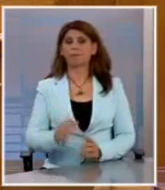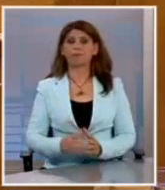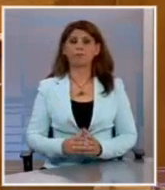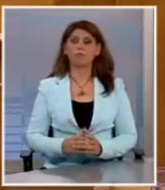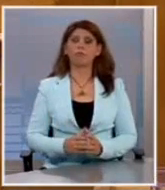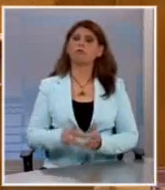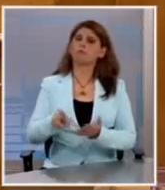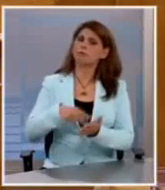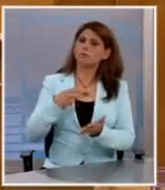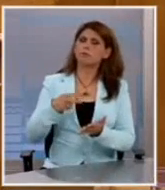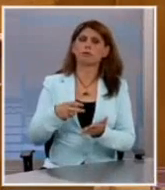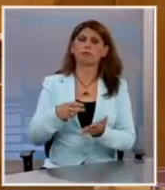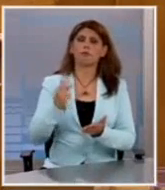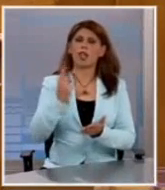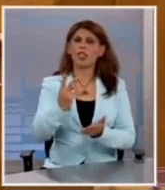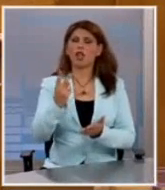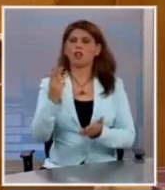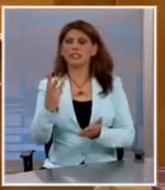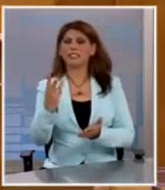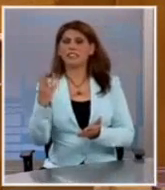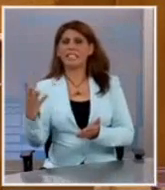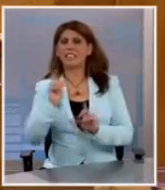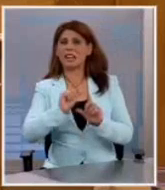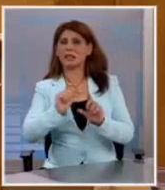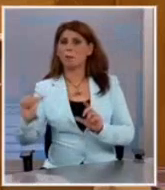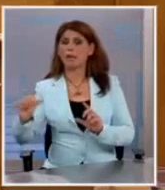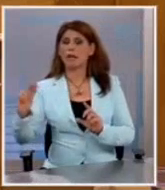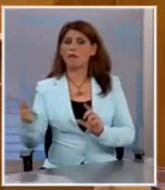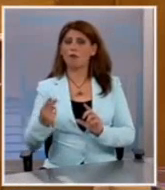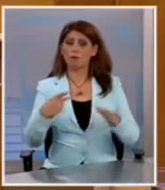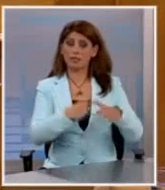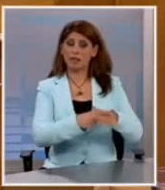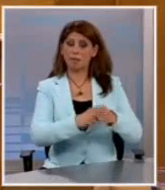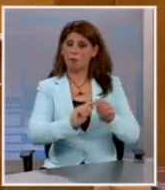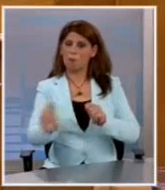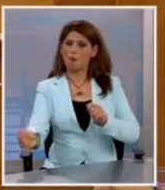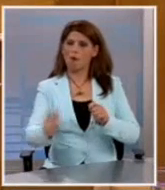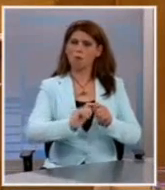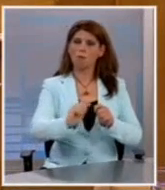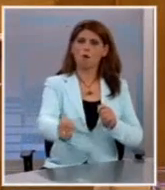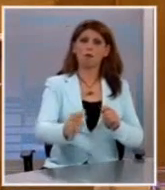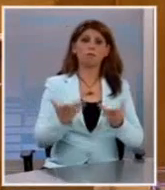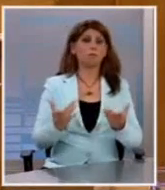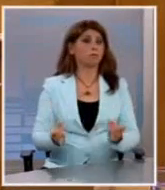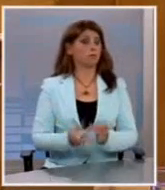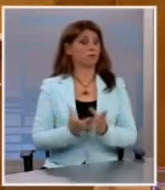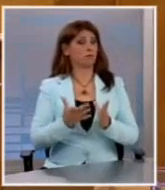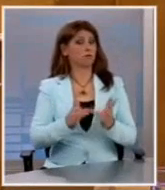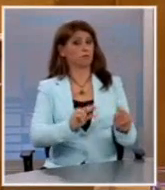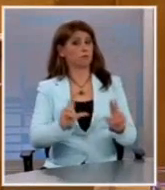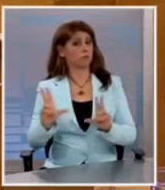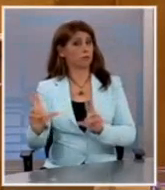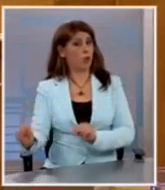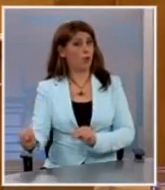πήρανε 2 και 3 και 4 εκατομμύρια ευρώ από τις τράπεζες, πώς τυχαίνει να είναι ίδια μέσα